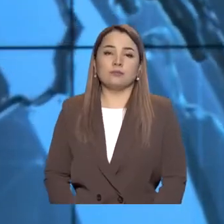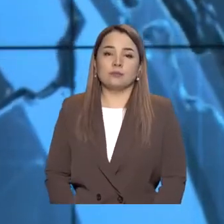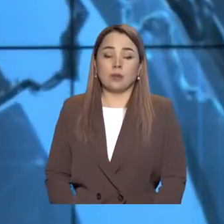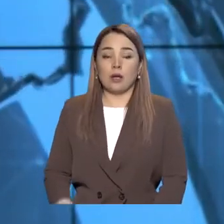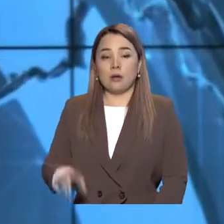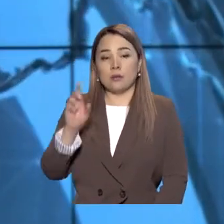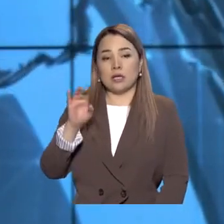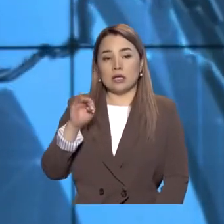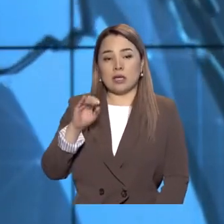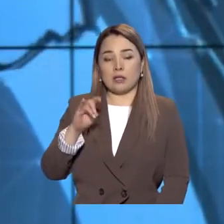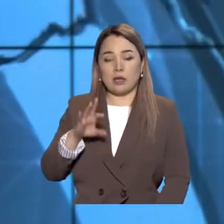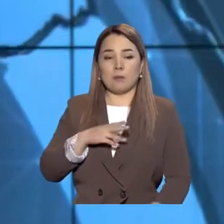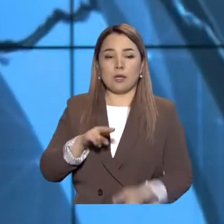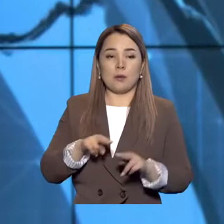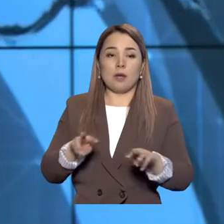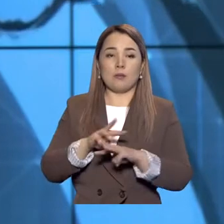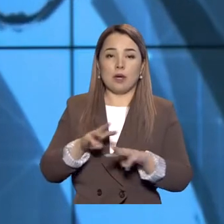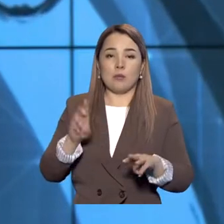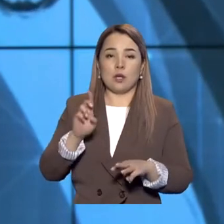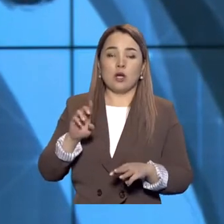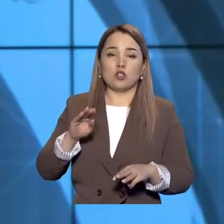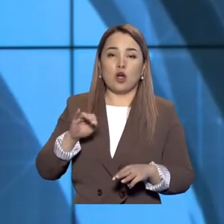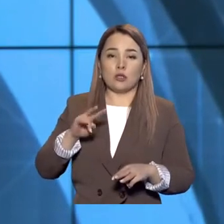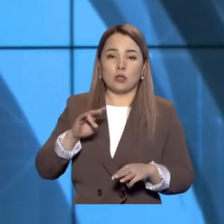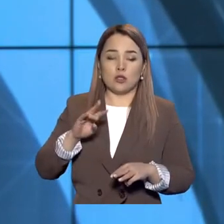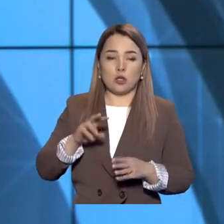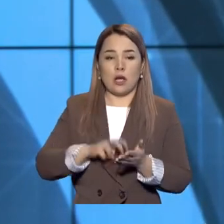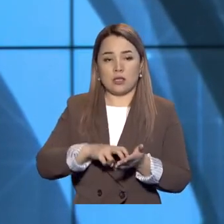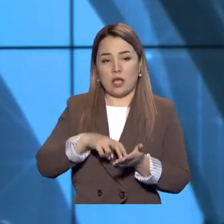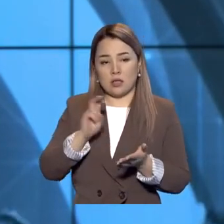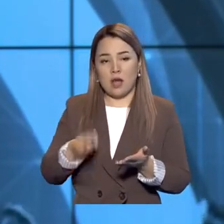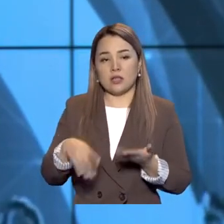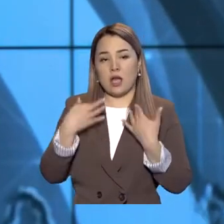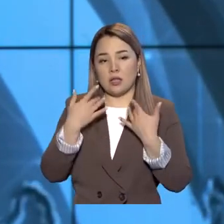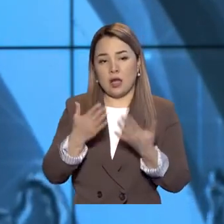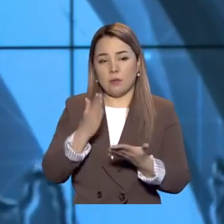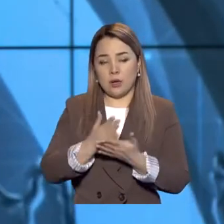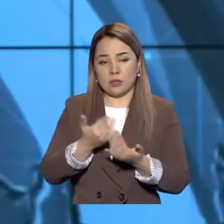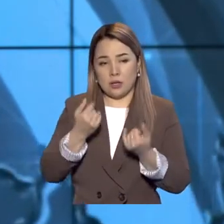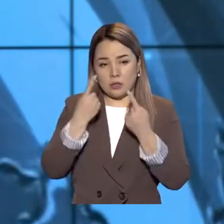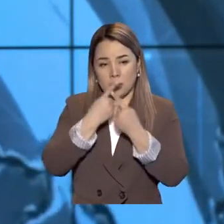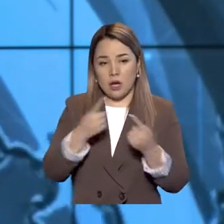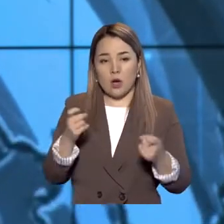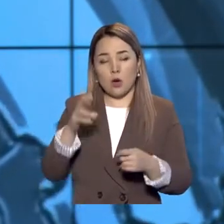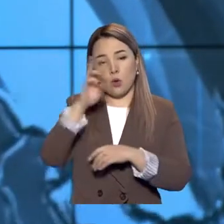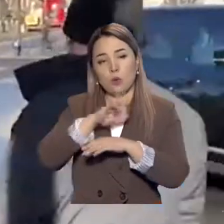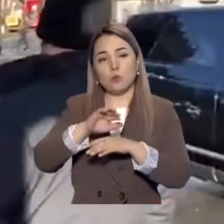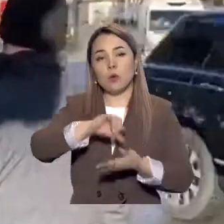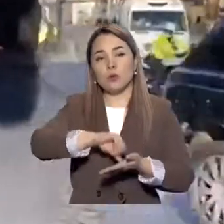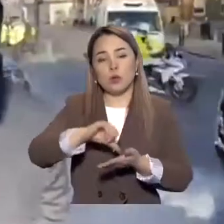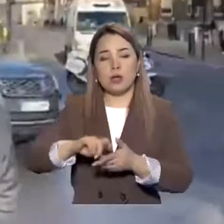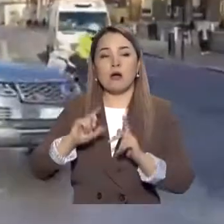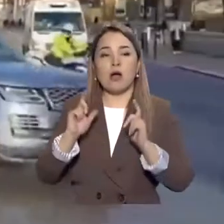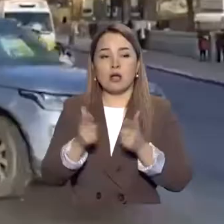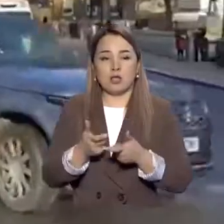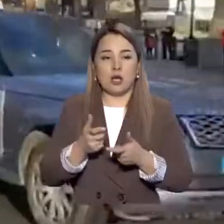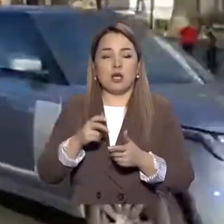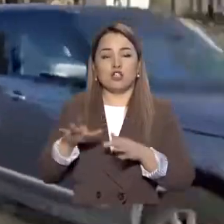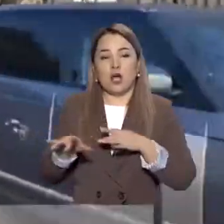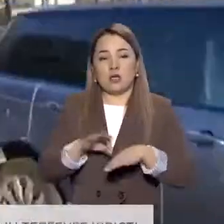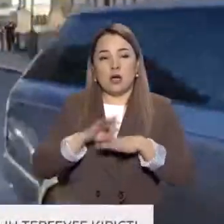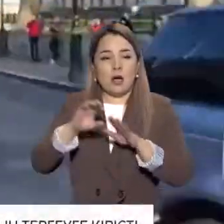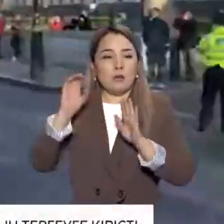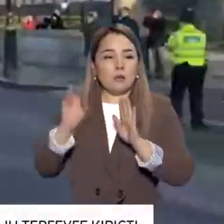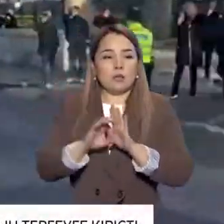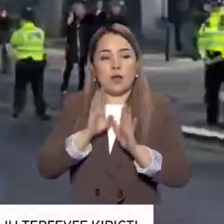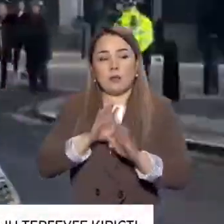Ал британиялықтар премьер-министр Борис Джонсонның отставкаға кетуін талап етіп жатыр. Олар үкімет мүшелерінің карантиндік шараларға бағынбауынан